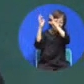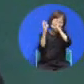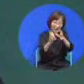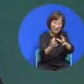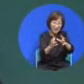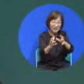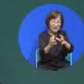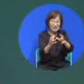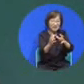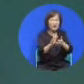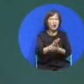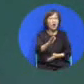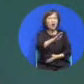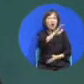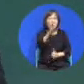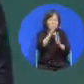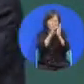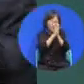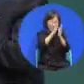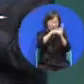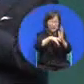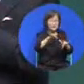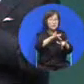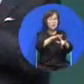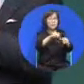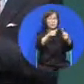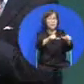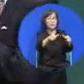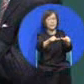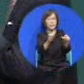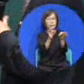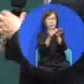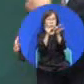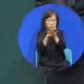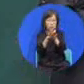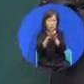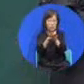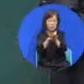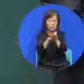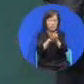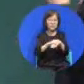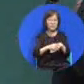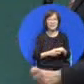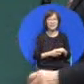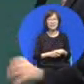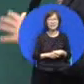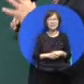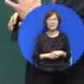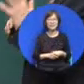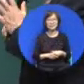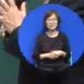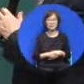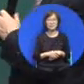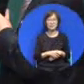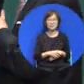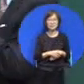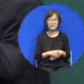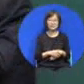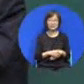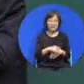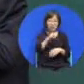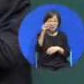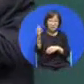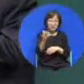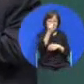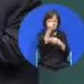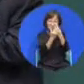때마다 흑암 세력들은 무너지기 시작해요. And every time you pray, force of darkness will be broken down. 대부분 사람들이 이 사실을